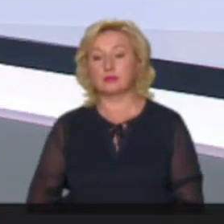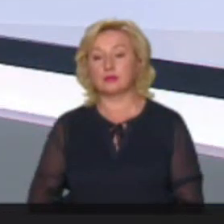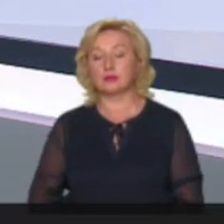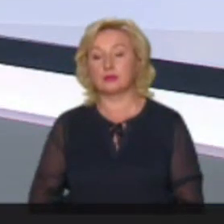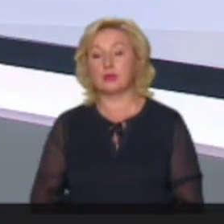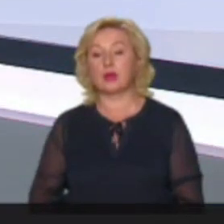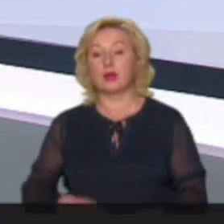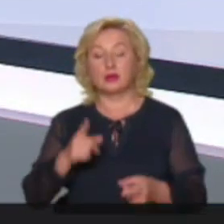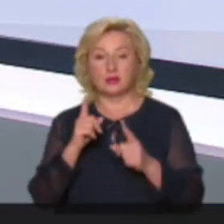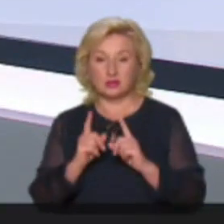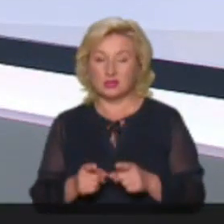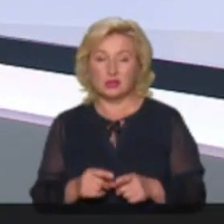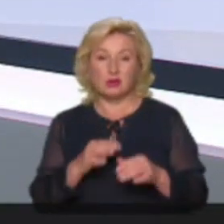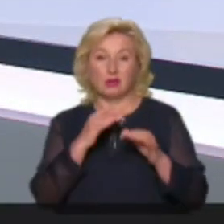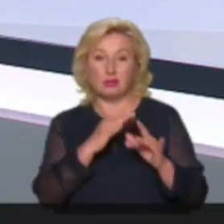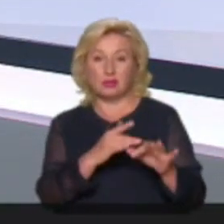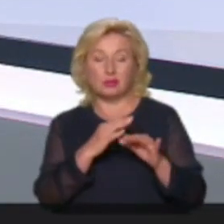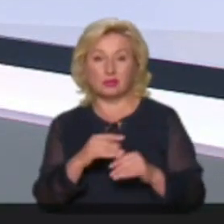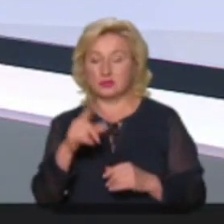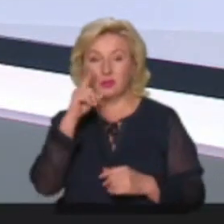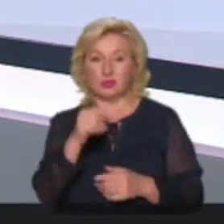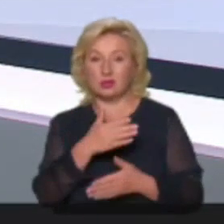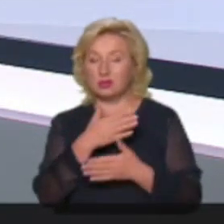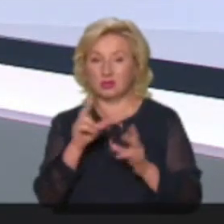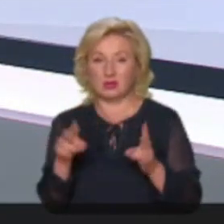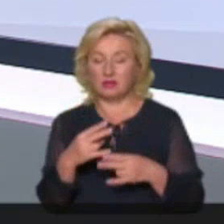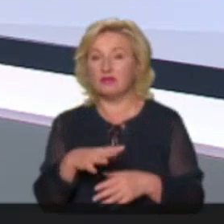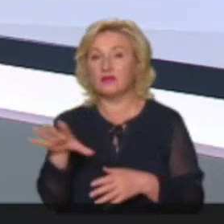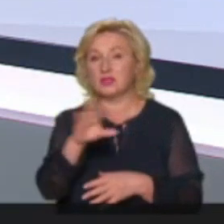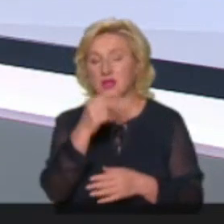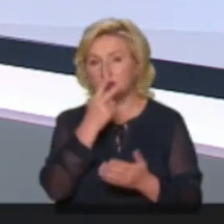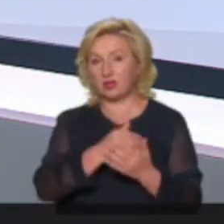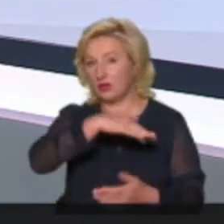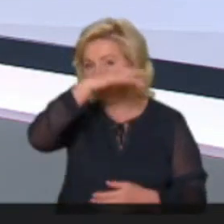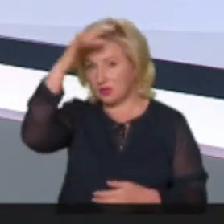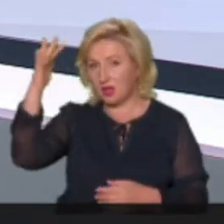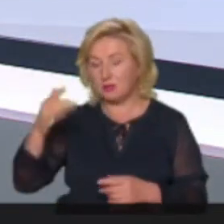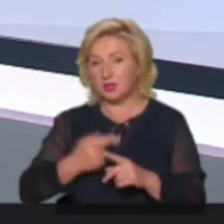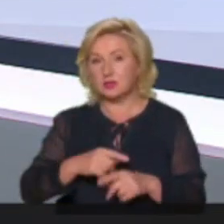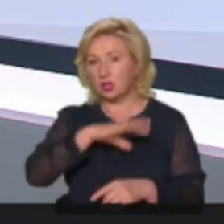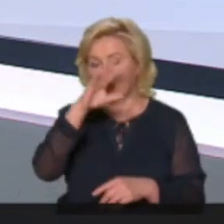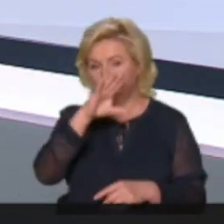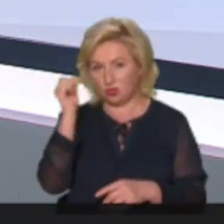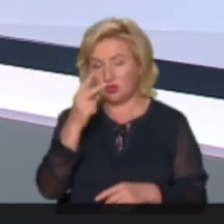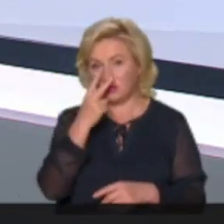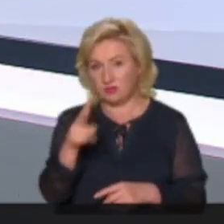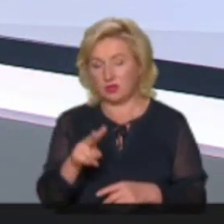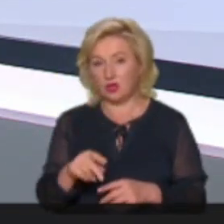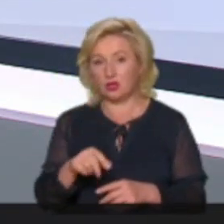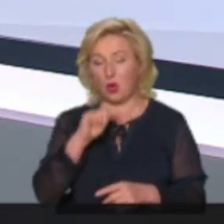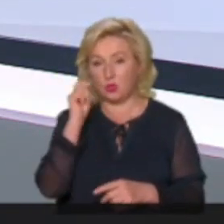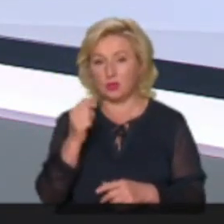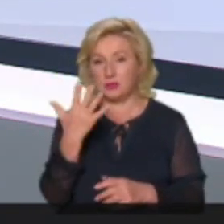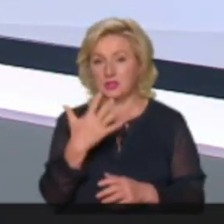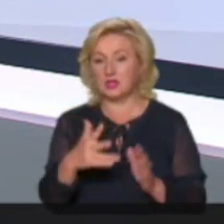Дійсно, загравати немає сенсу. Все видно у небі навіть. Цієї ночі було дуже добре видно, коли летіли на Україну. 58,